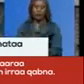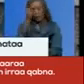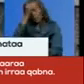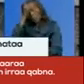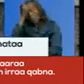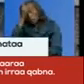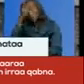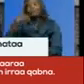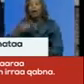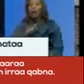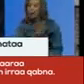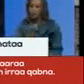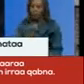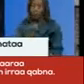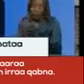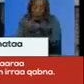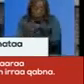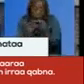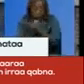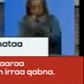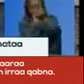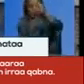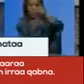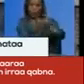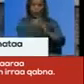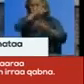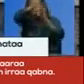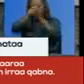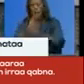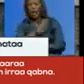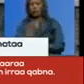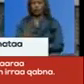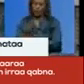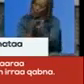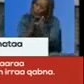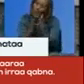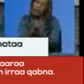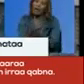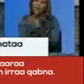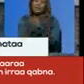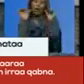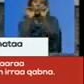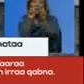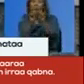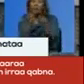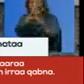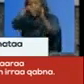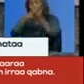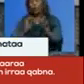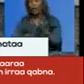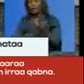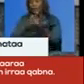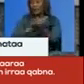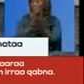መቆጨትም አለባችሁ ይህንንም ሁኔታ ለመለወጥ ለሁላችሁም የምትበቃ በዚያው ልክ ግን የሁላችንም